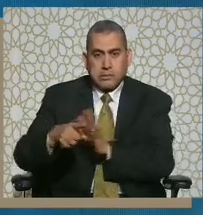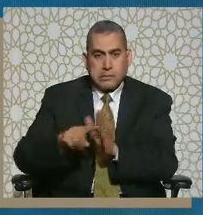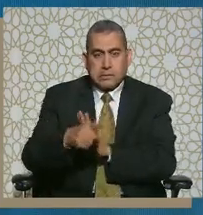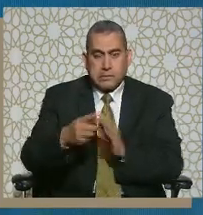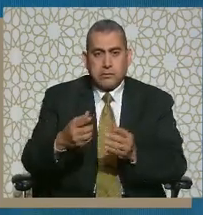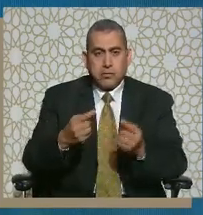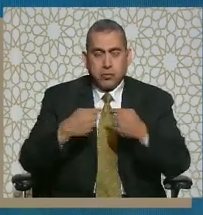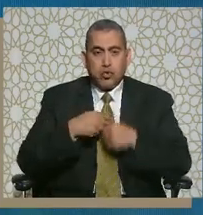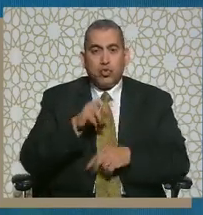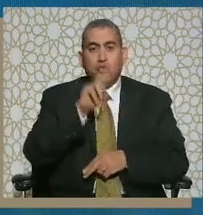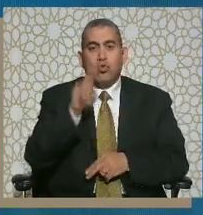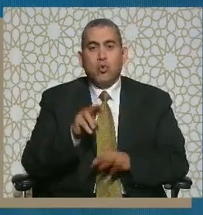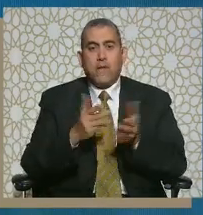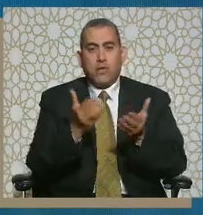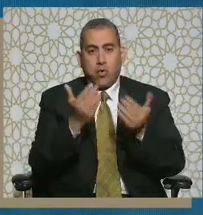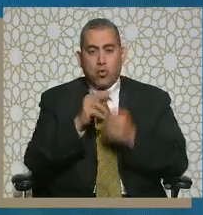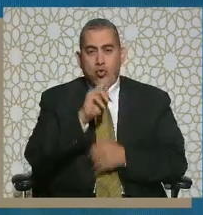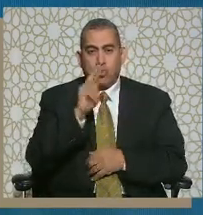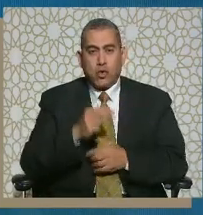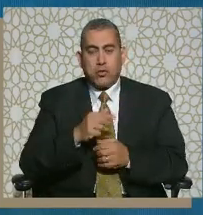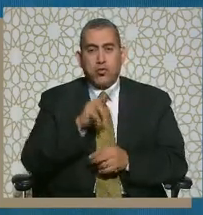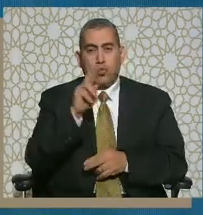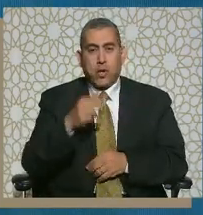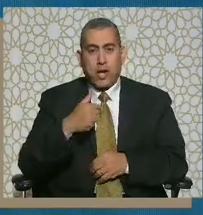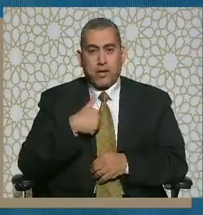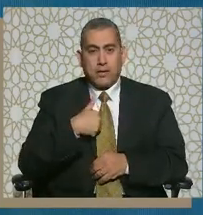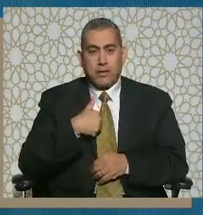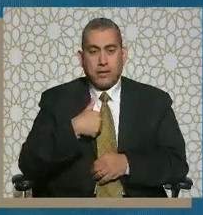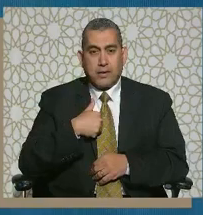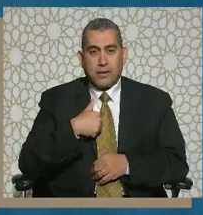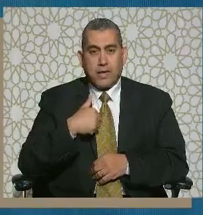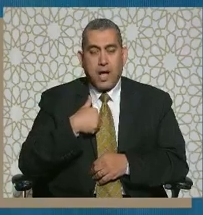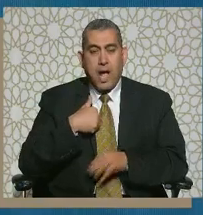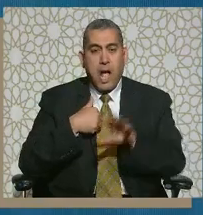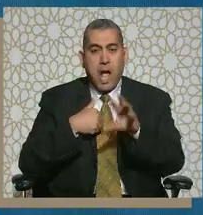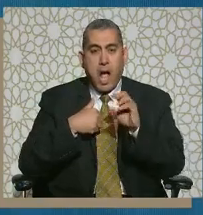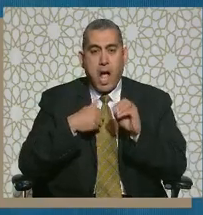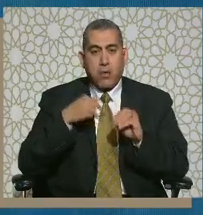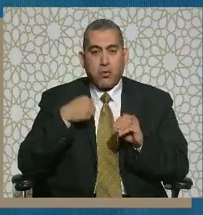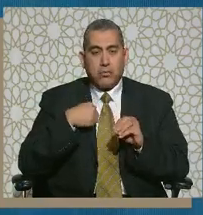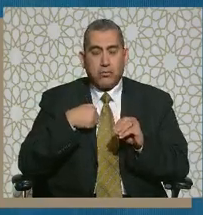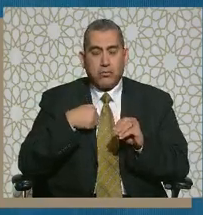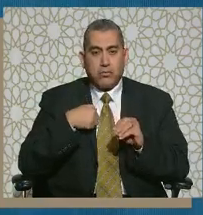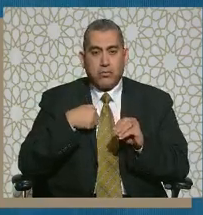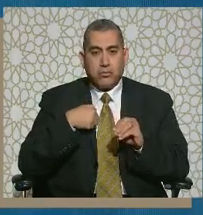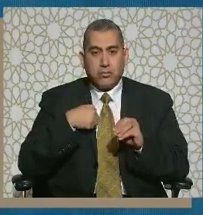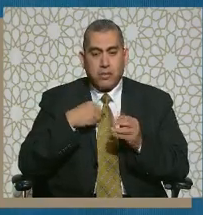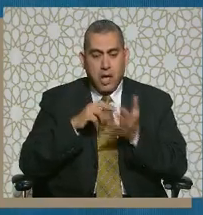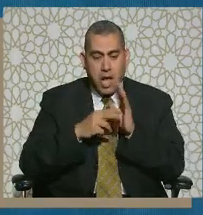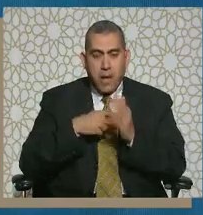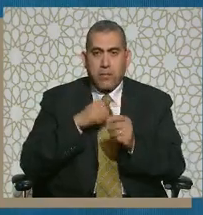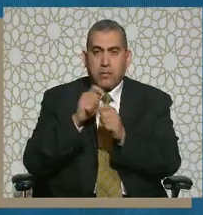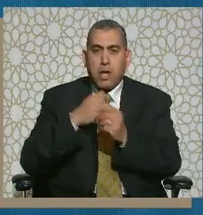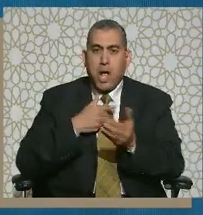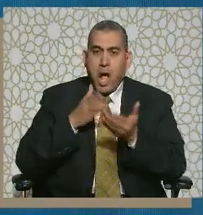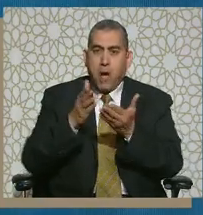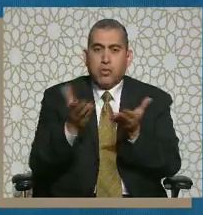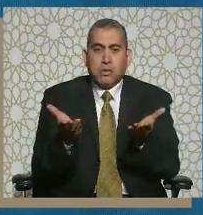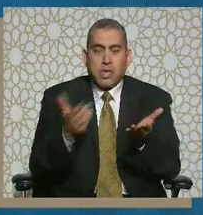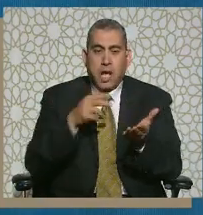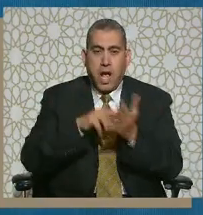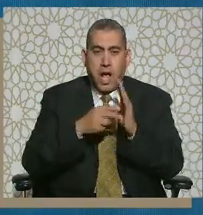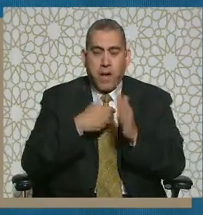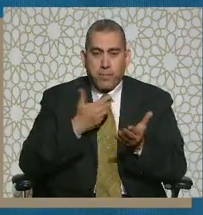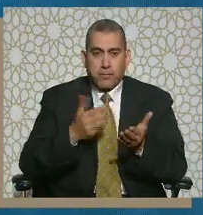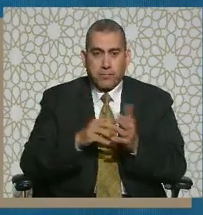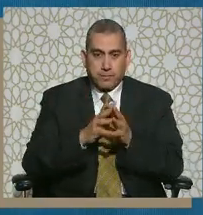فين السؤال بقى؟ السؤال أنا عاوز يعني أتصرف في الموضوع ده إزاي؟ اجاوب حضرتك يا استاذ عبد